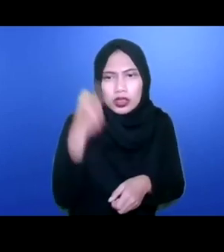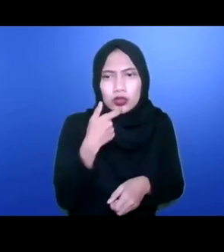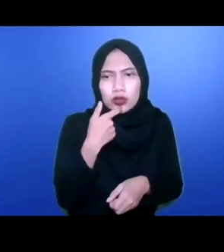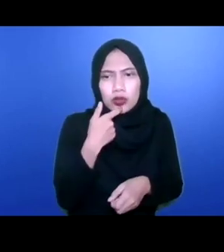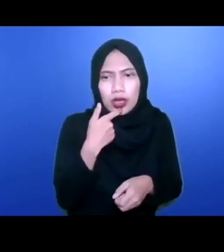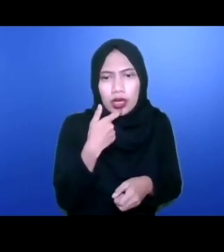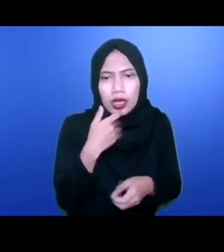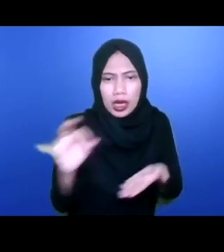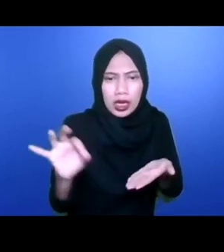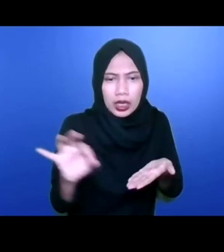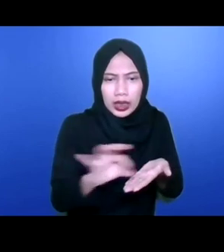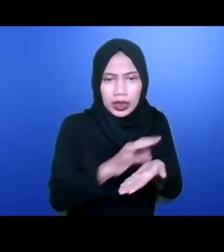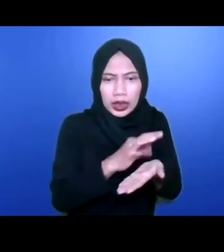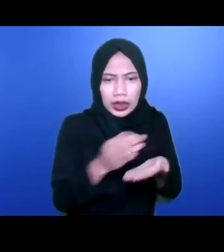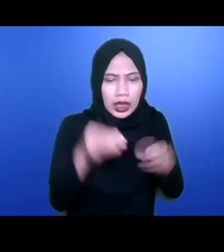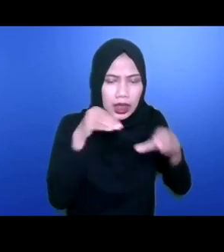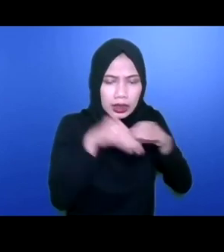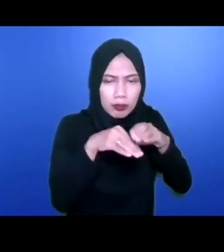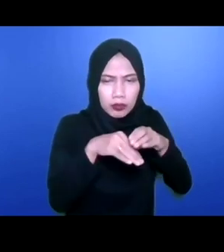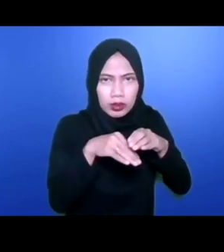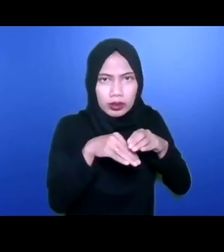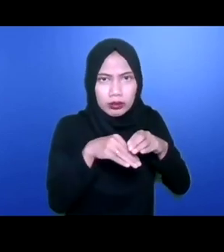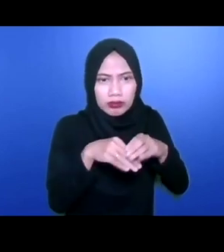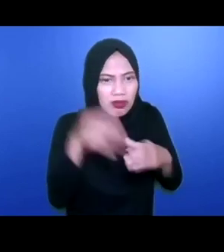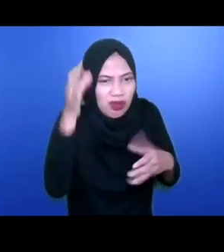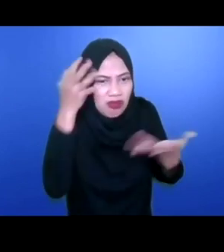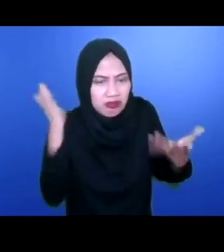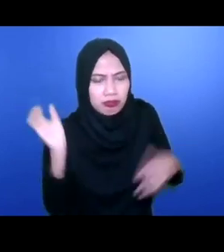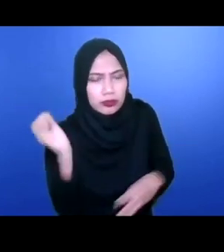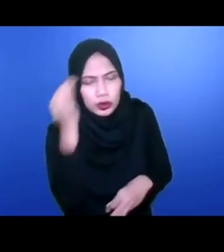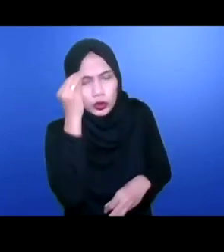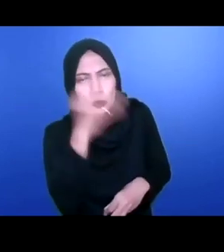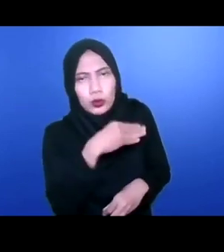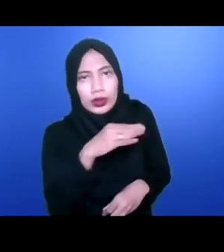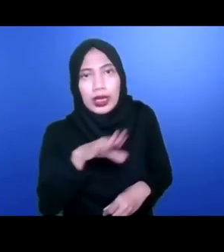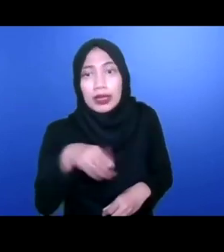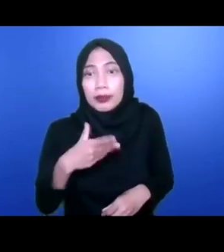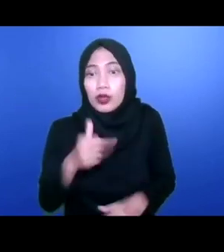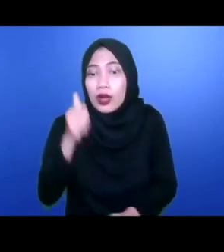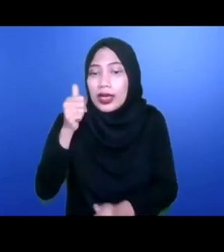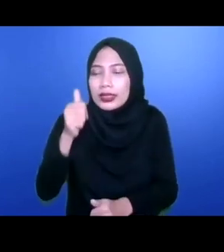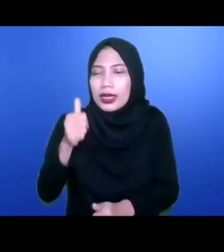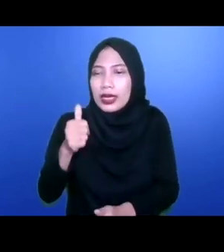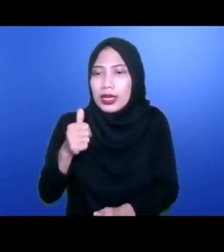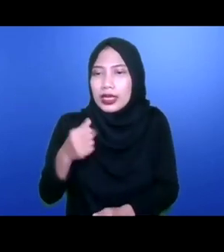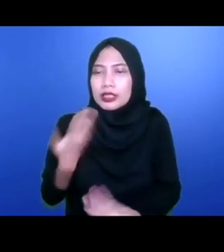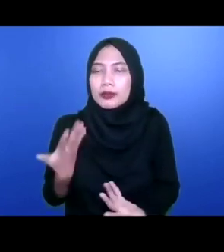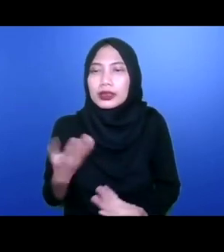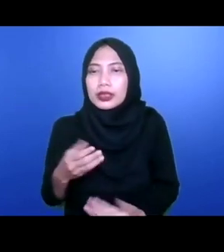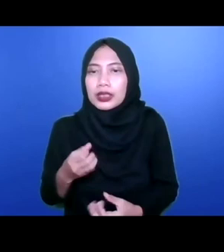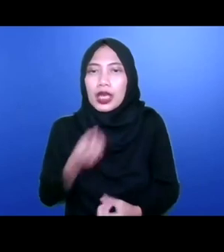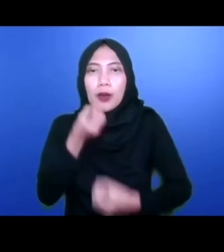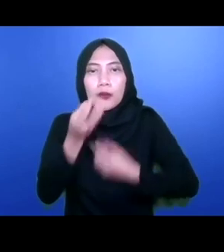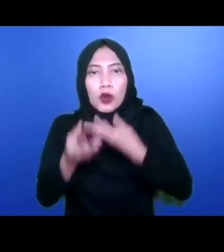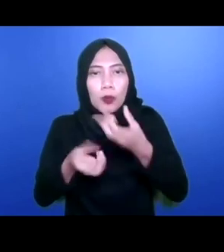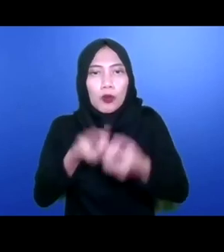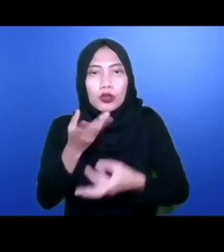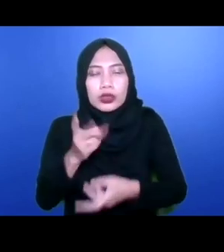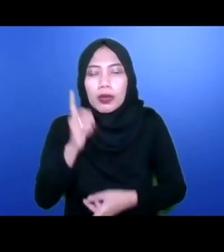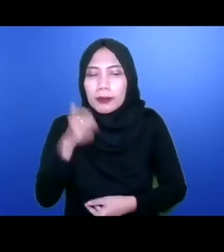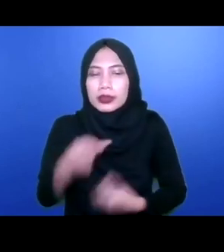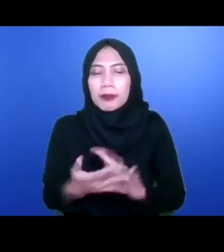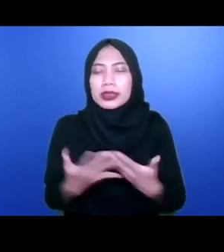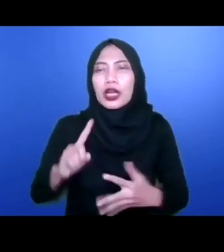taruh di bantal. Nah, tapi kalau misalnya sudah ada, entah testimonis yang disampaikan oleh Pak Riki tadi, itu pasti punya keinginan.